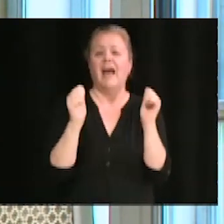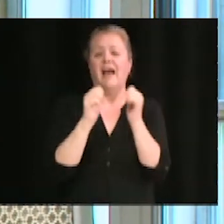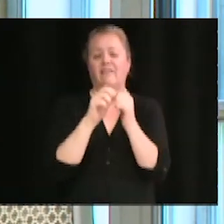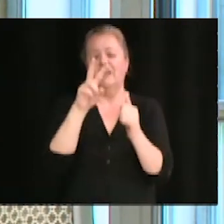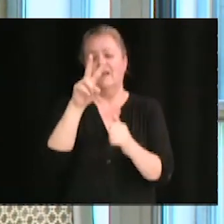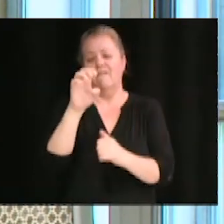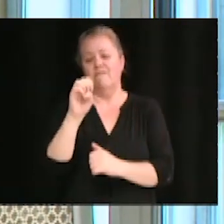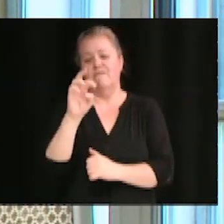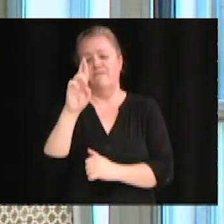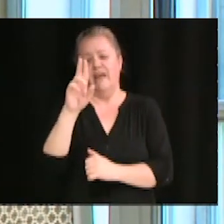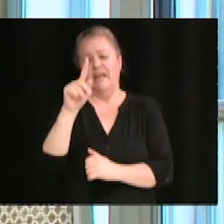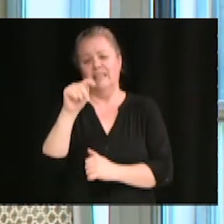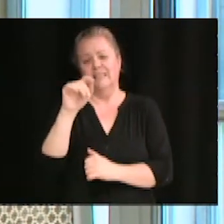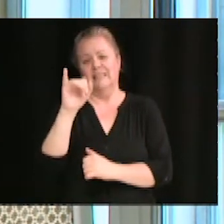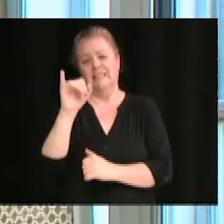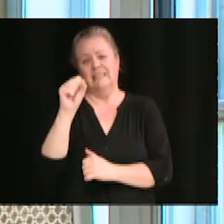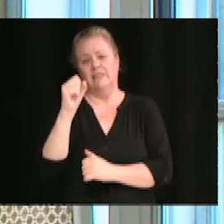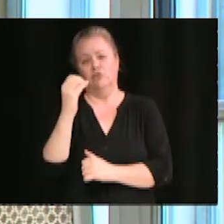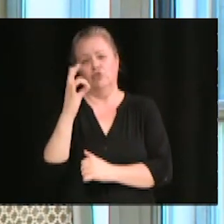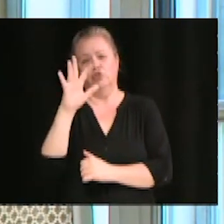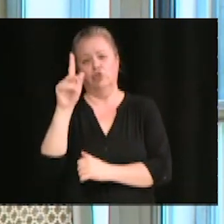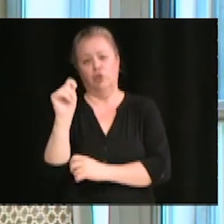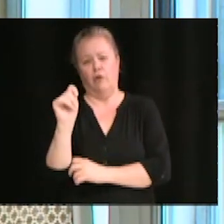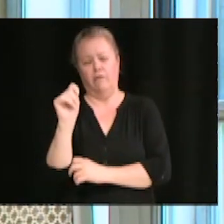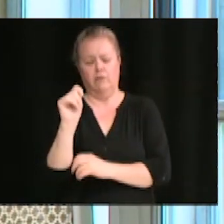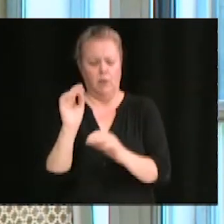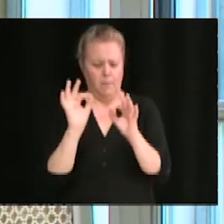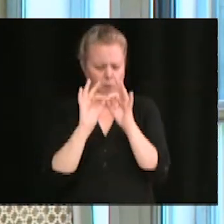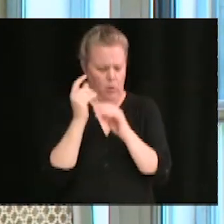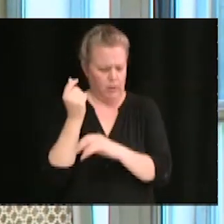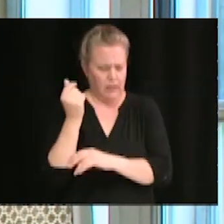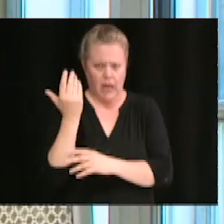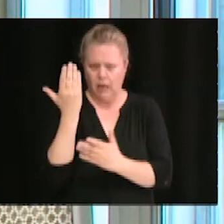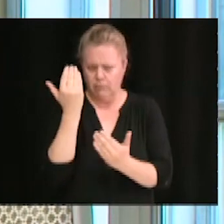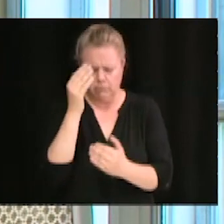au montant de, attendez une petite minute,